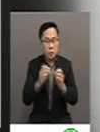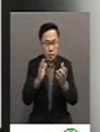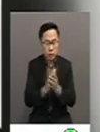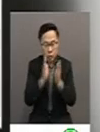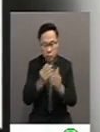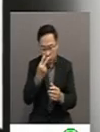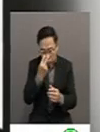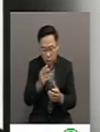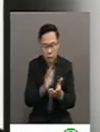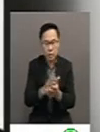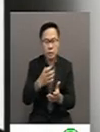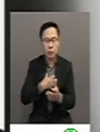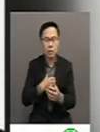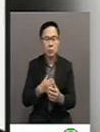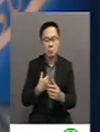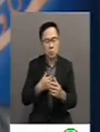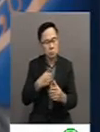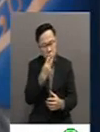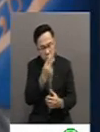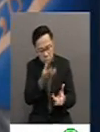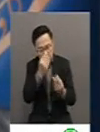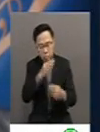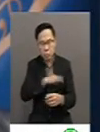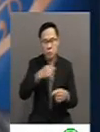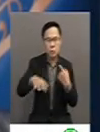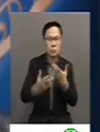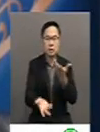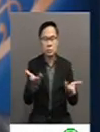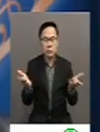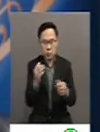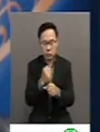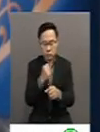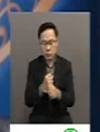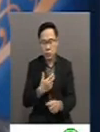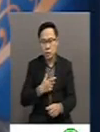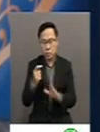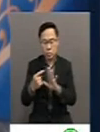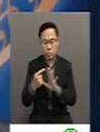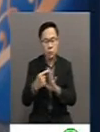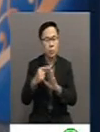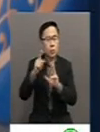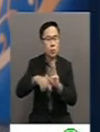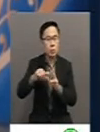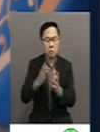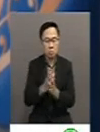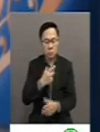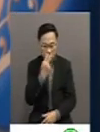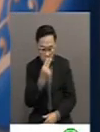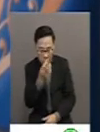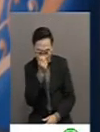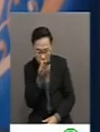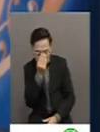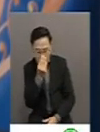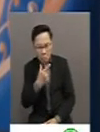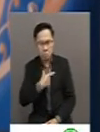วก็ไม่อยากที่จะกลับไปอีกก็มีเหมือนกันซึ่งครูอุ๋ยเองก็บอกว่าก็ตัวเองก็เป็นหนึ่งในหนึ่งคนนะครับที่พอไปแ